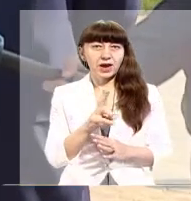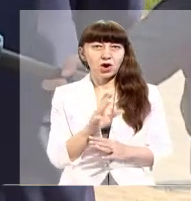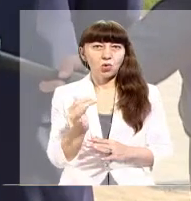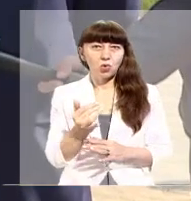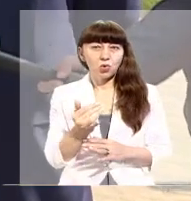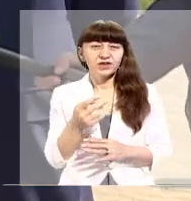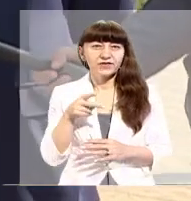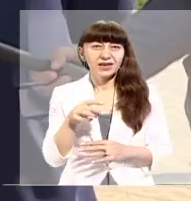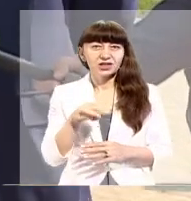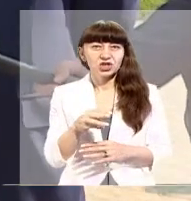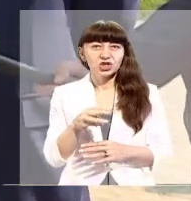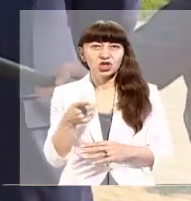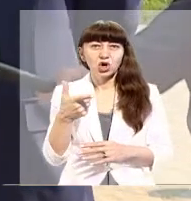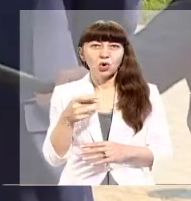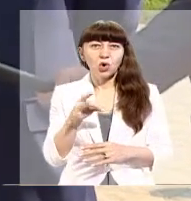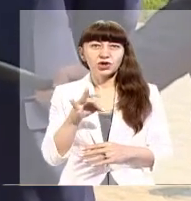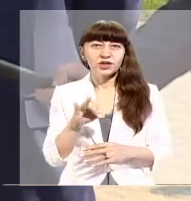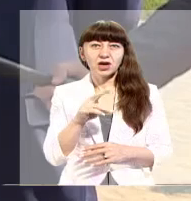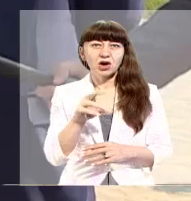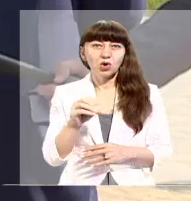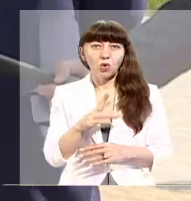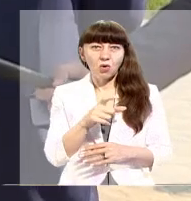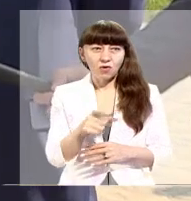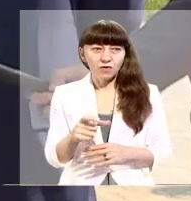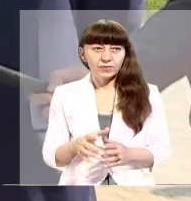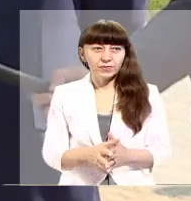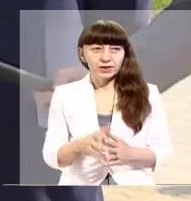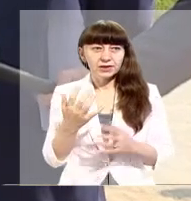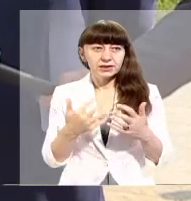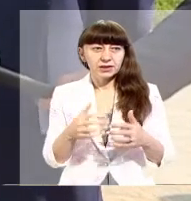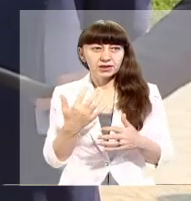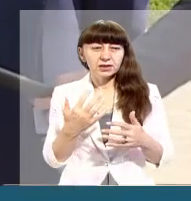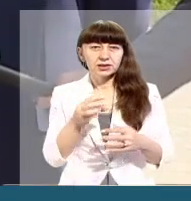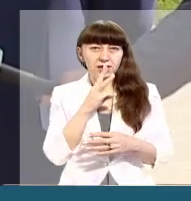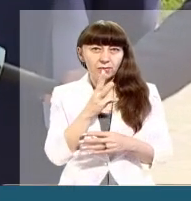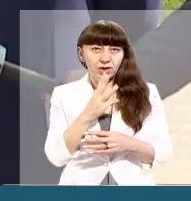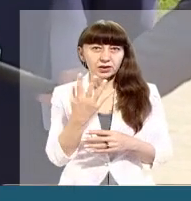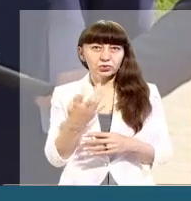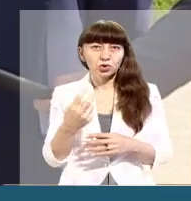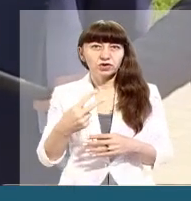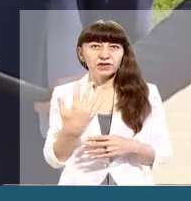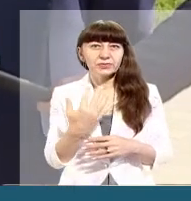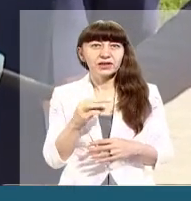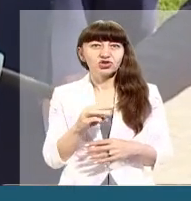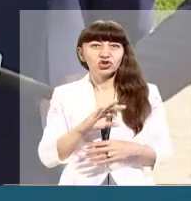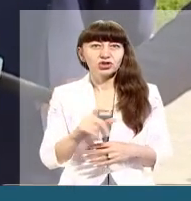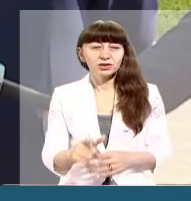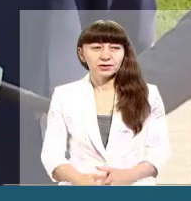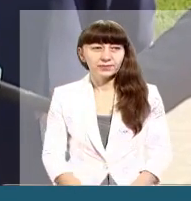горняков, наших работников. Средняя зарплата составляет по предприятию 525 тысяч тенге.